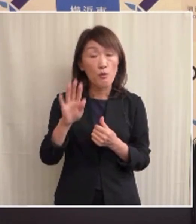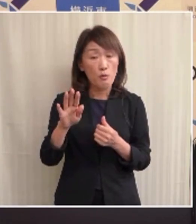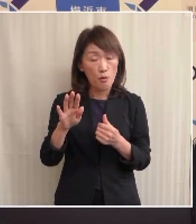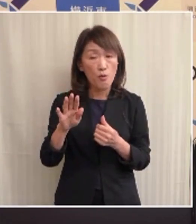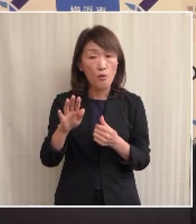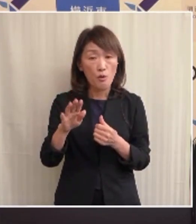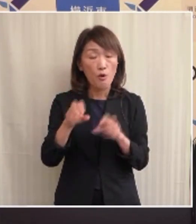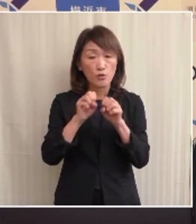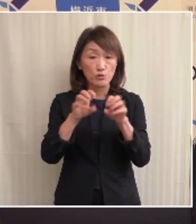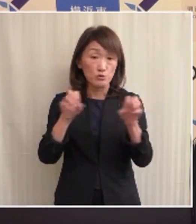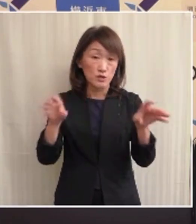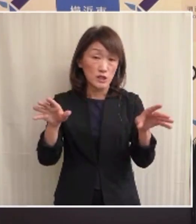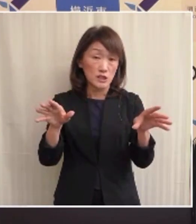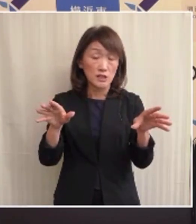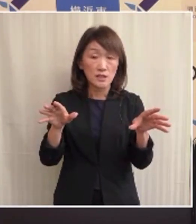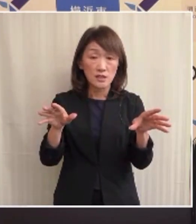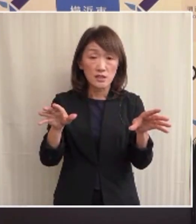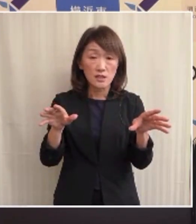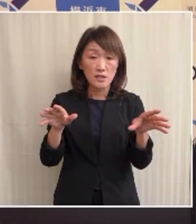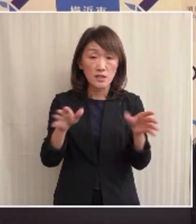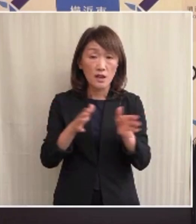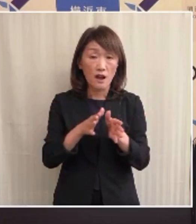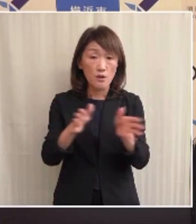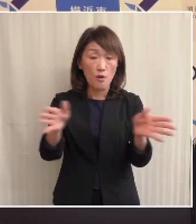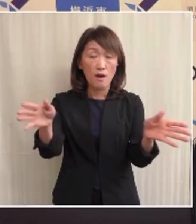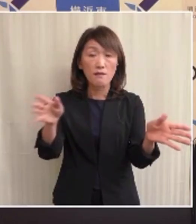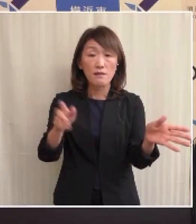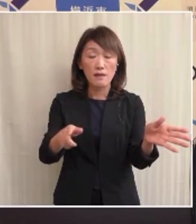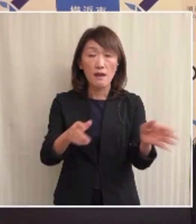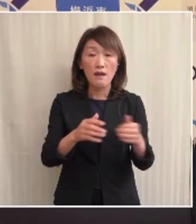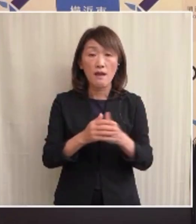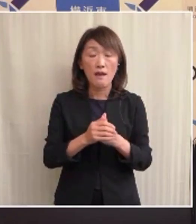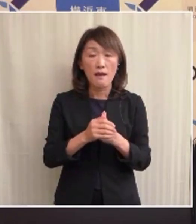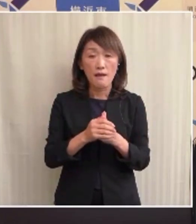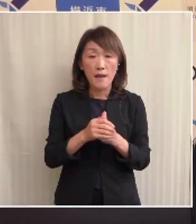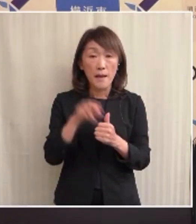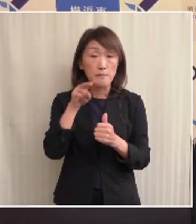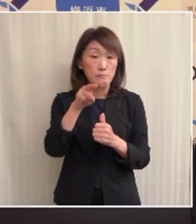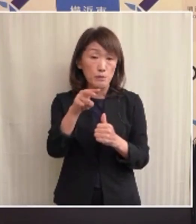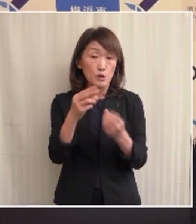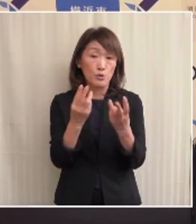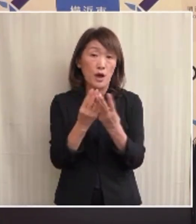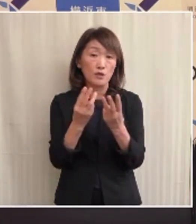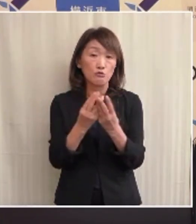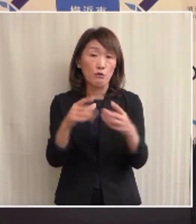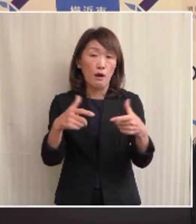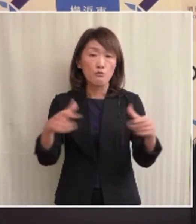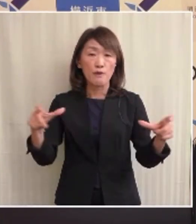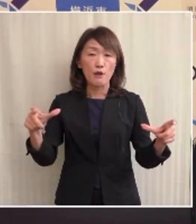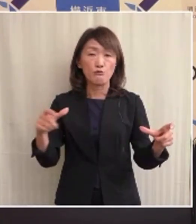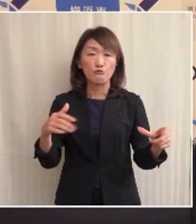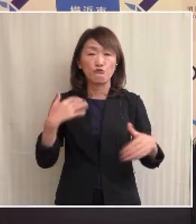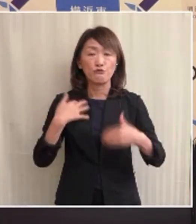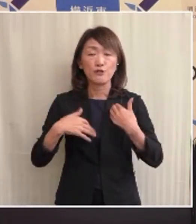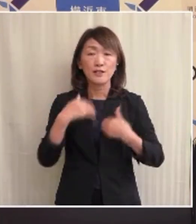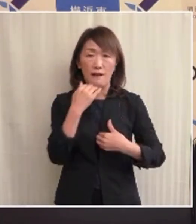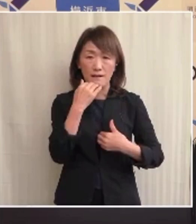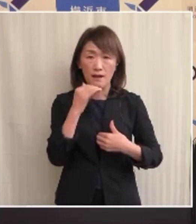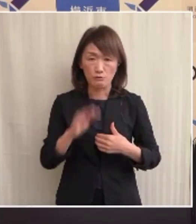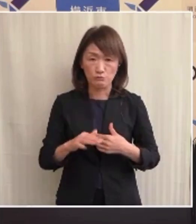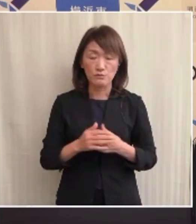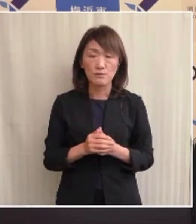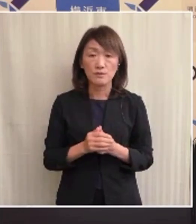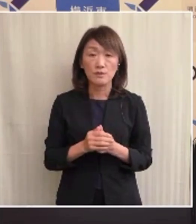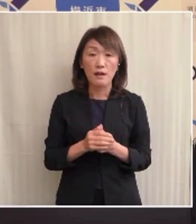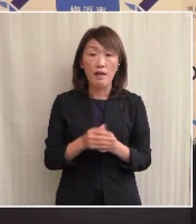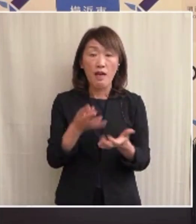んどんこう周知が広がって、まあ、ページビューが増えていくのではないかと期待しているんですが、このデータマ